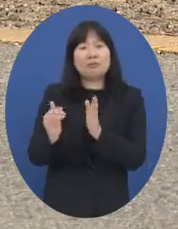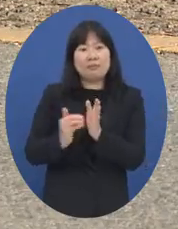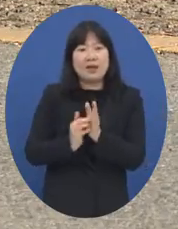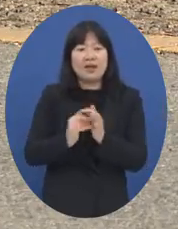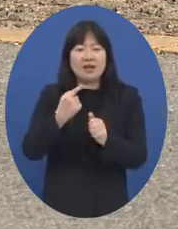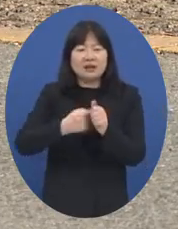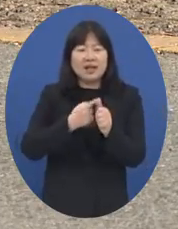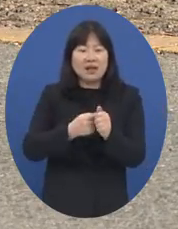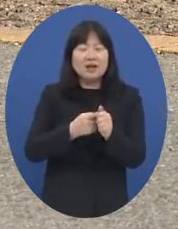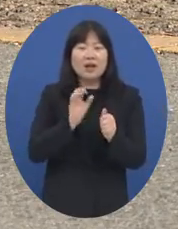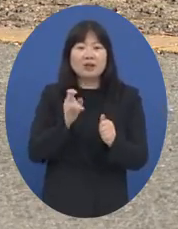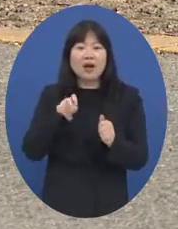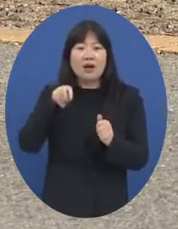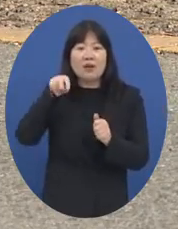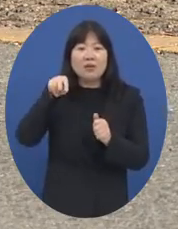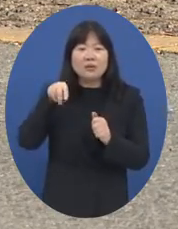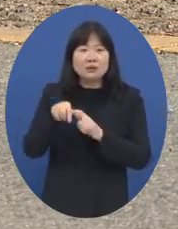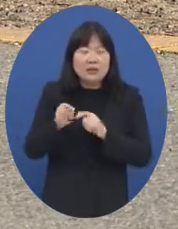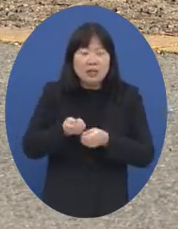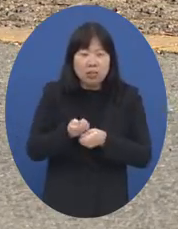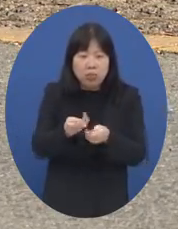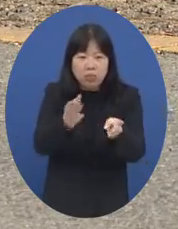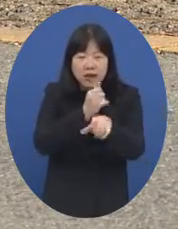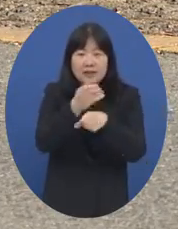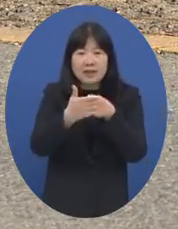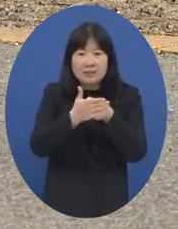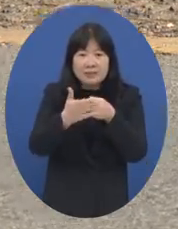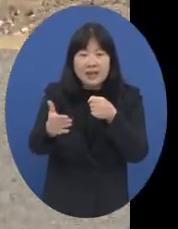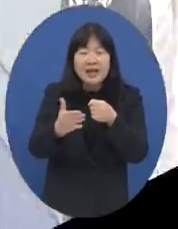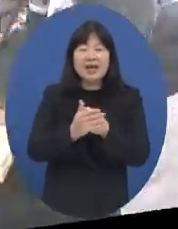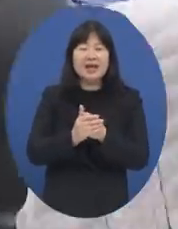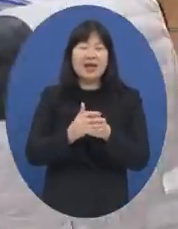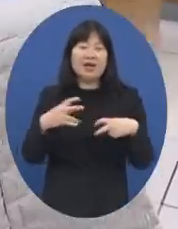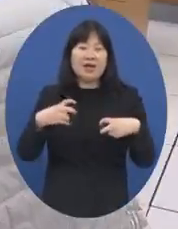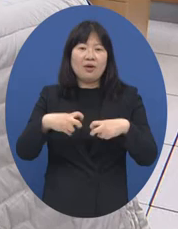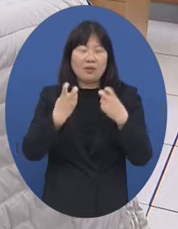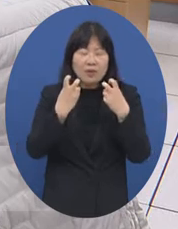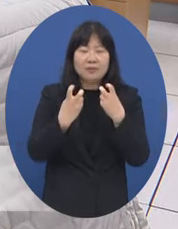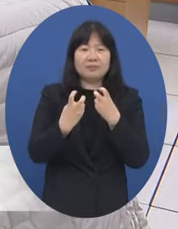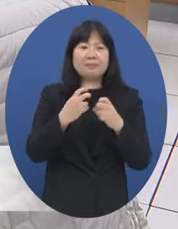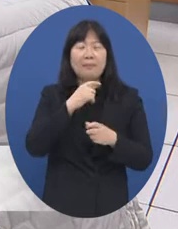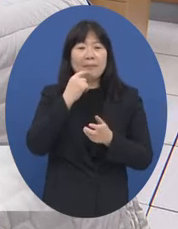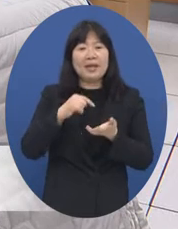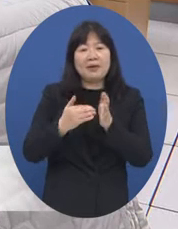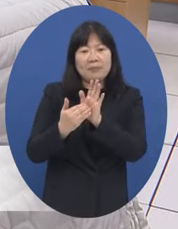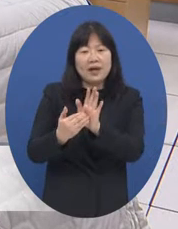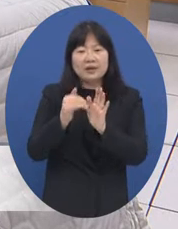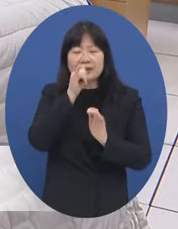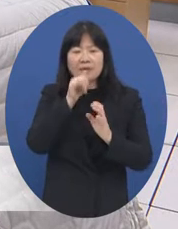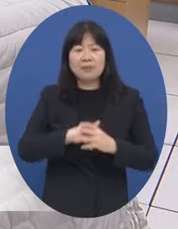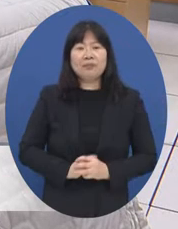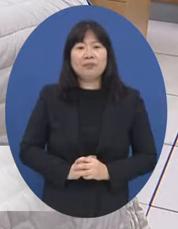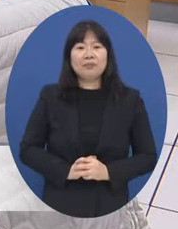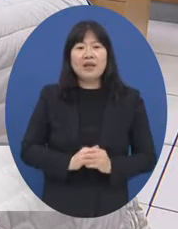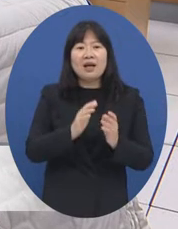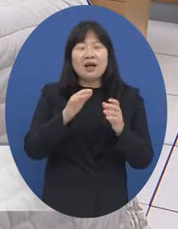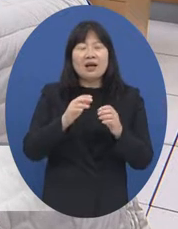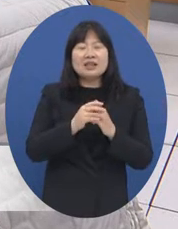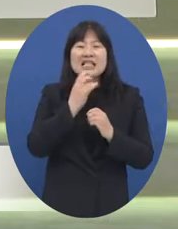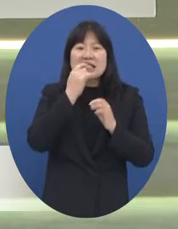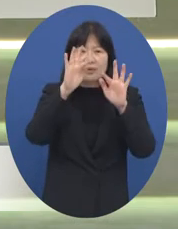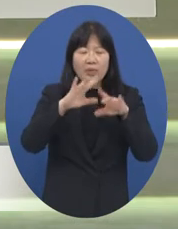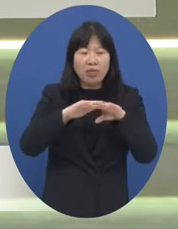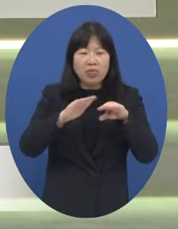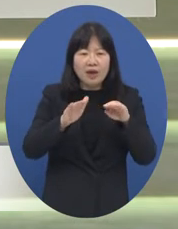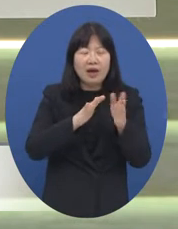자동으로 역수를 뿌려줘 신속한 대처로 대설 피를 수 할 수 있습니다 더불어 재설 제 12만여 턴과 재설 차량 참여